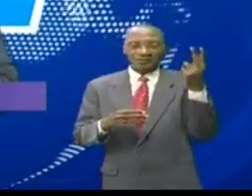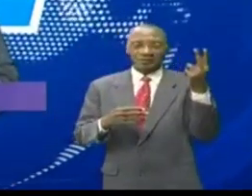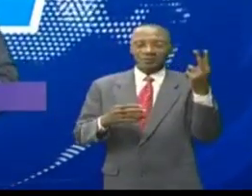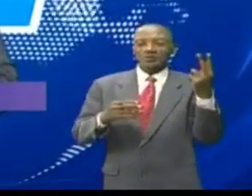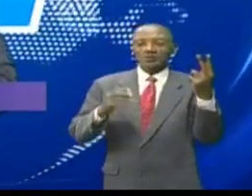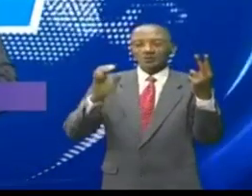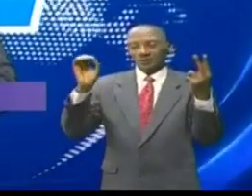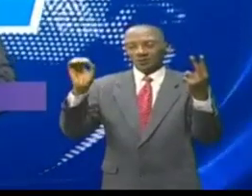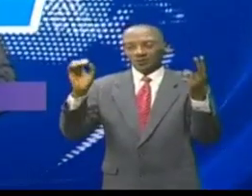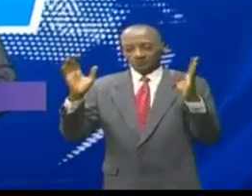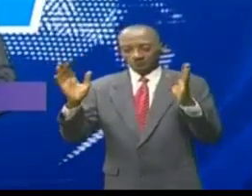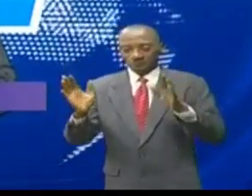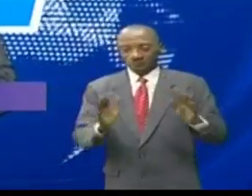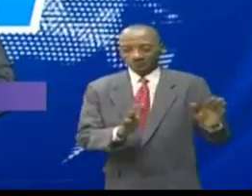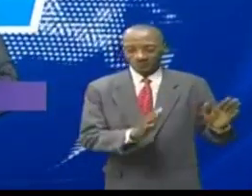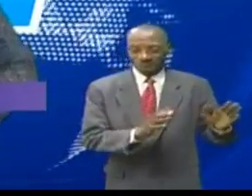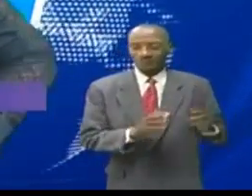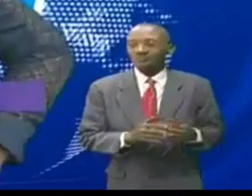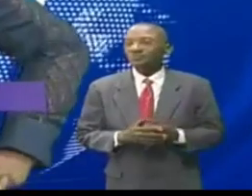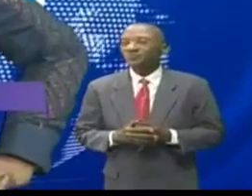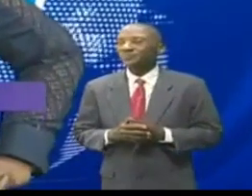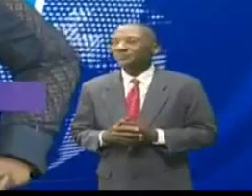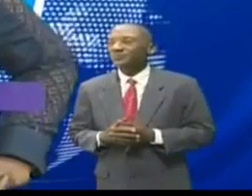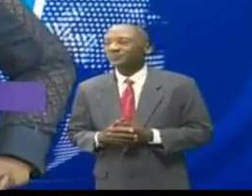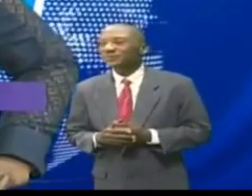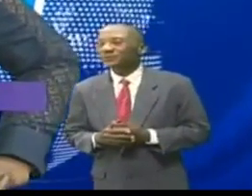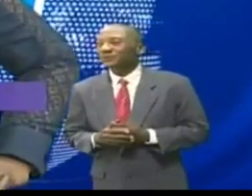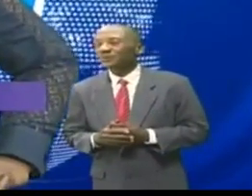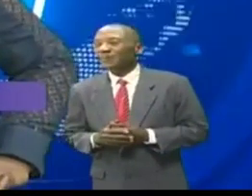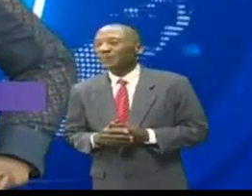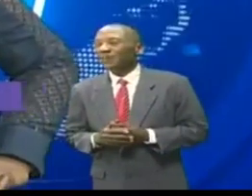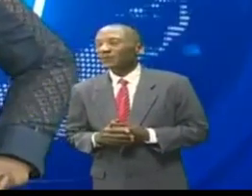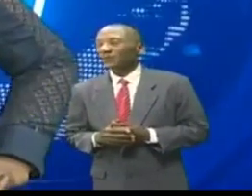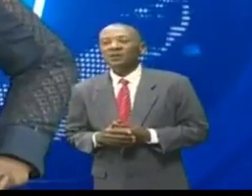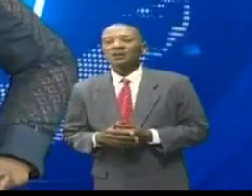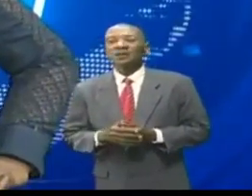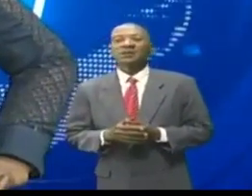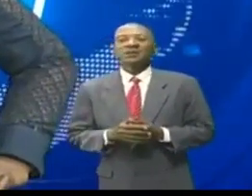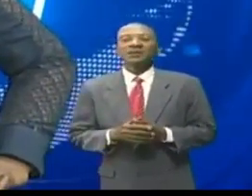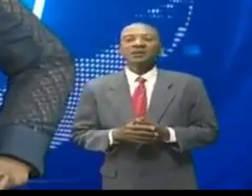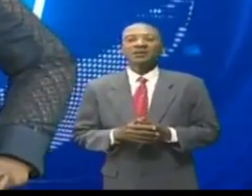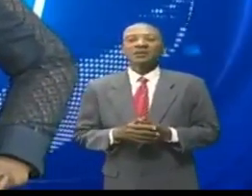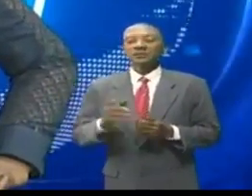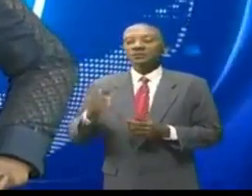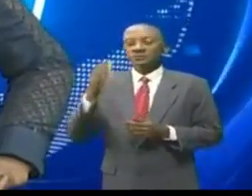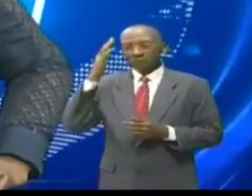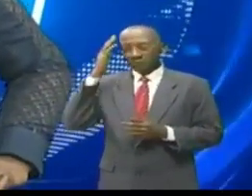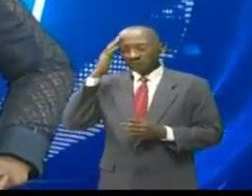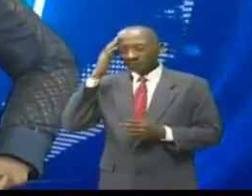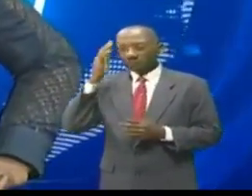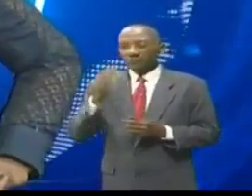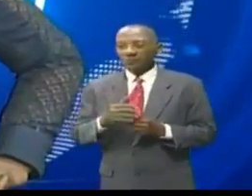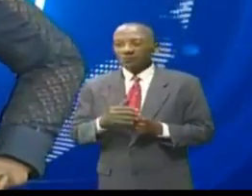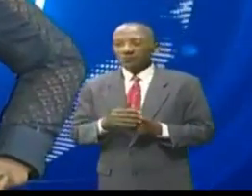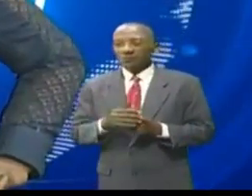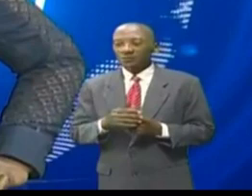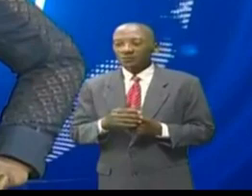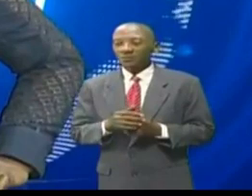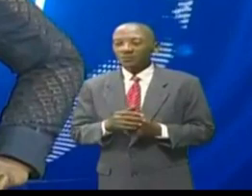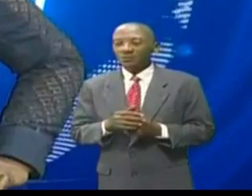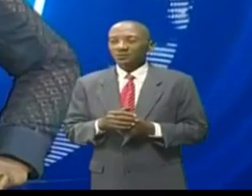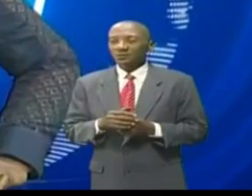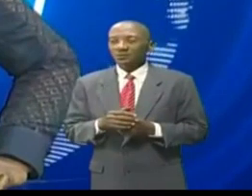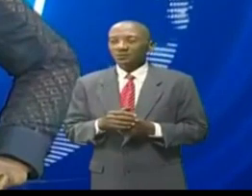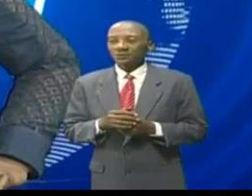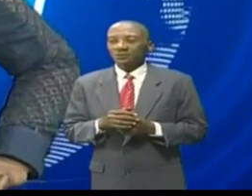Le président kenyan William Ruto a quitté Kinshasa ce lundi. Il était arrivé hier pour une visite de travail. Et ce matin, au Palais de la Nation, il a été